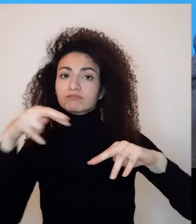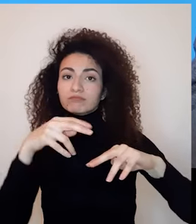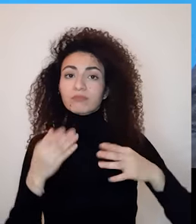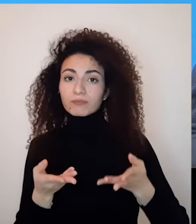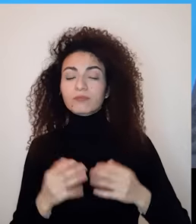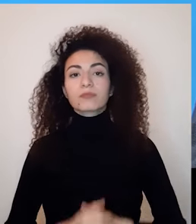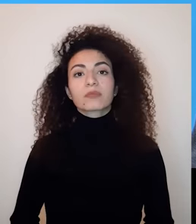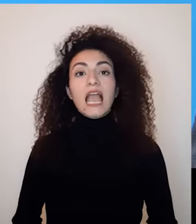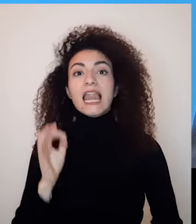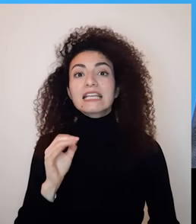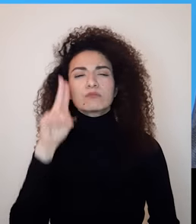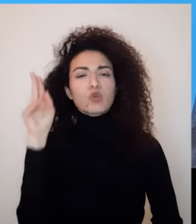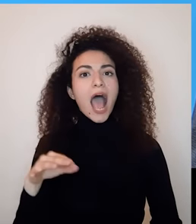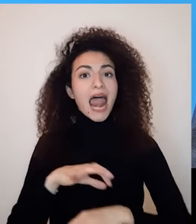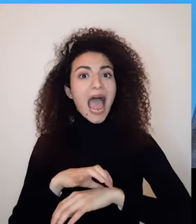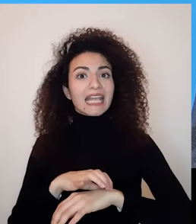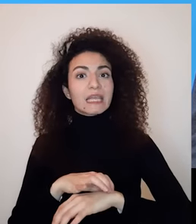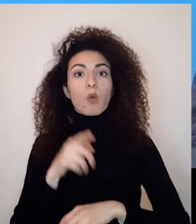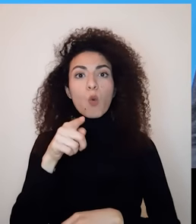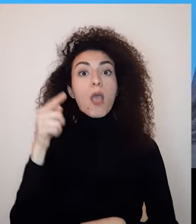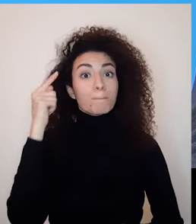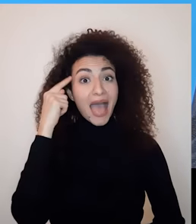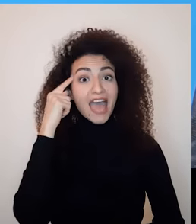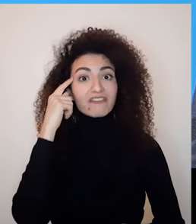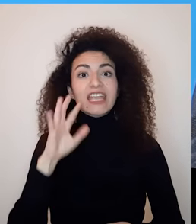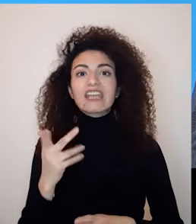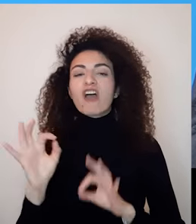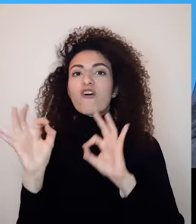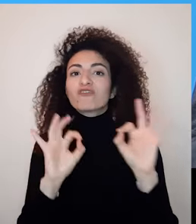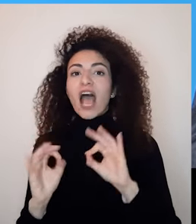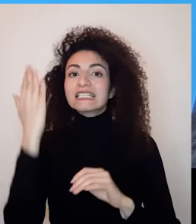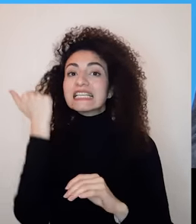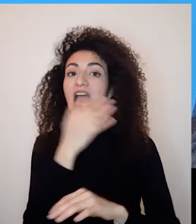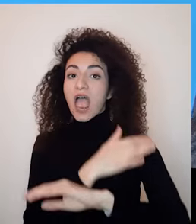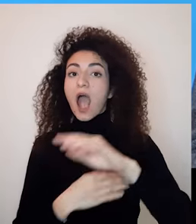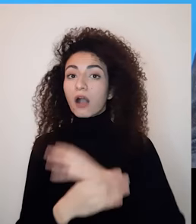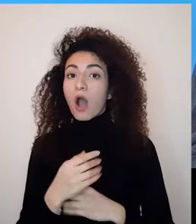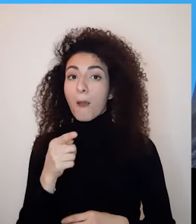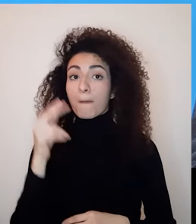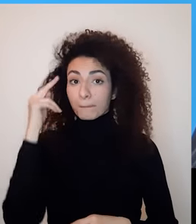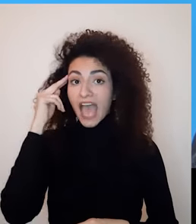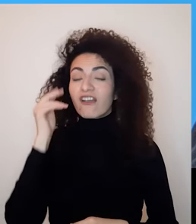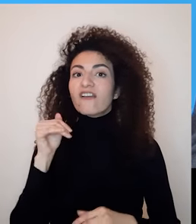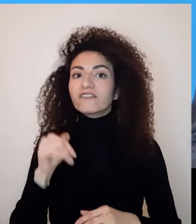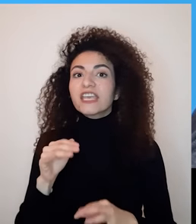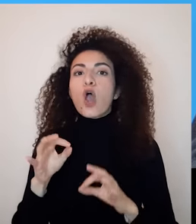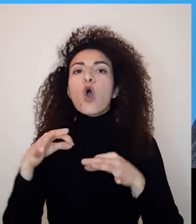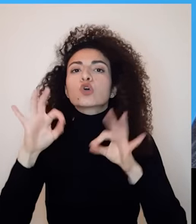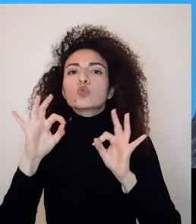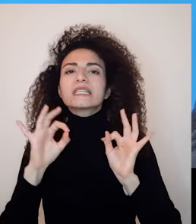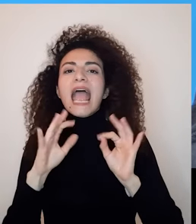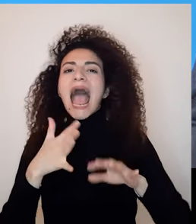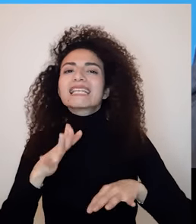خصيصاً للمرأة ذات الإعاقة الجسدية. ولازم تسأل الطبيب إذا هو مختص أيضاً بفحص المرأة ذات